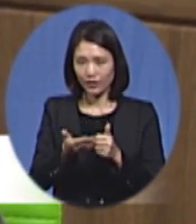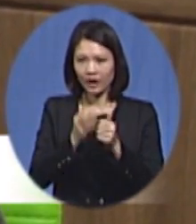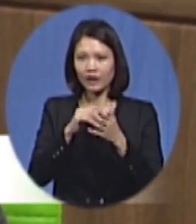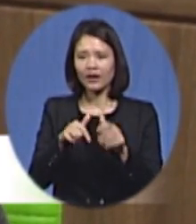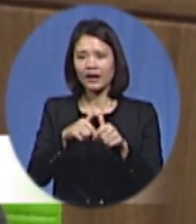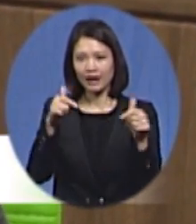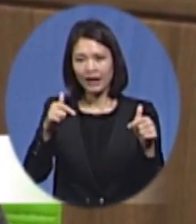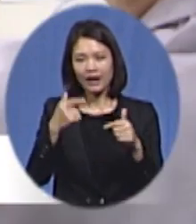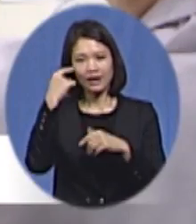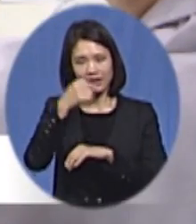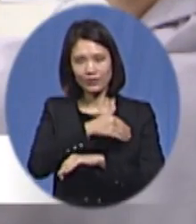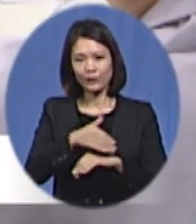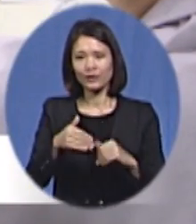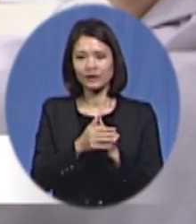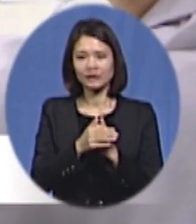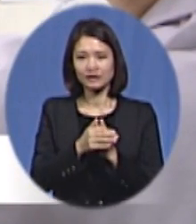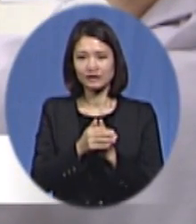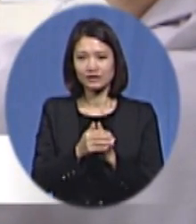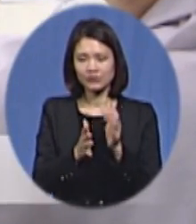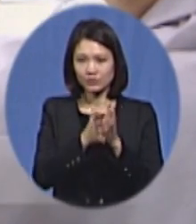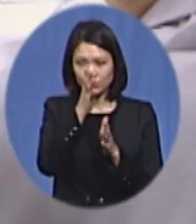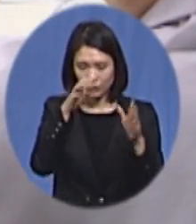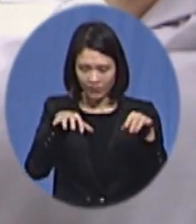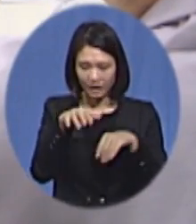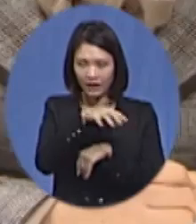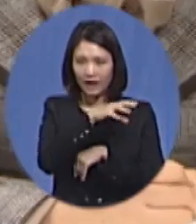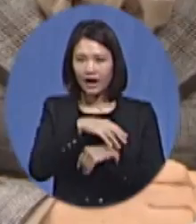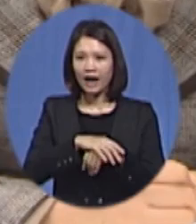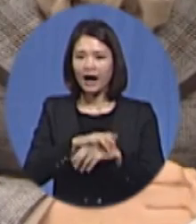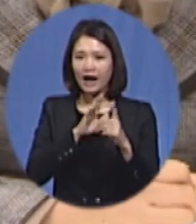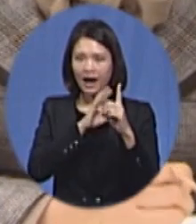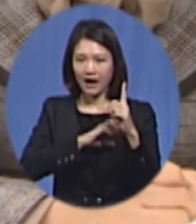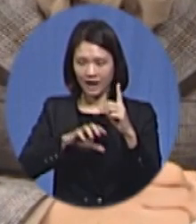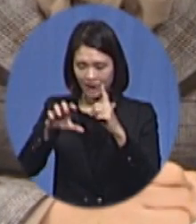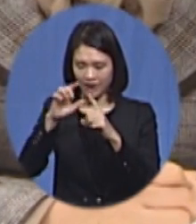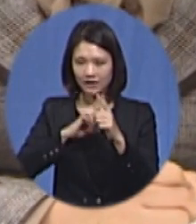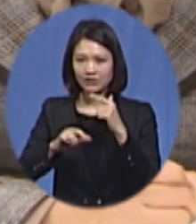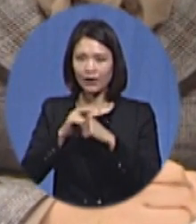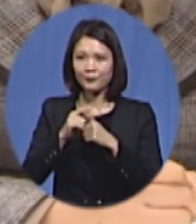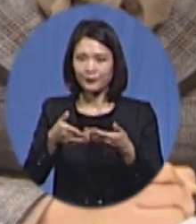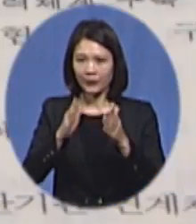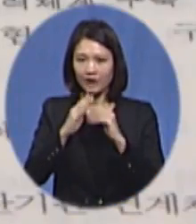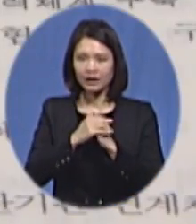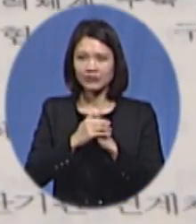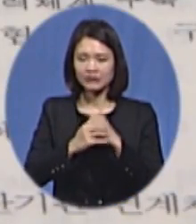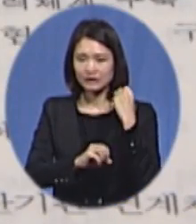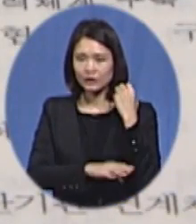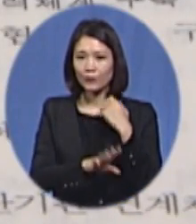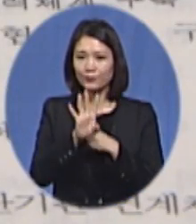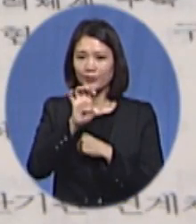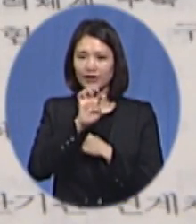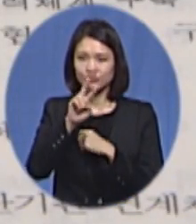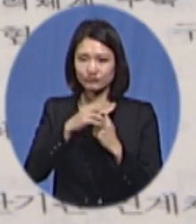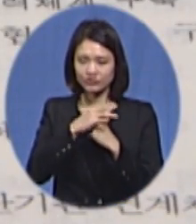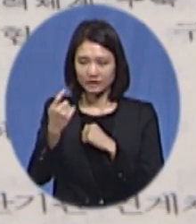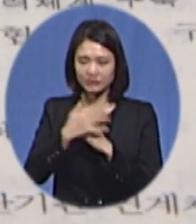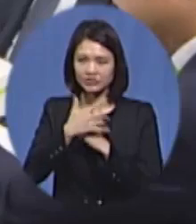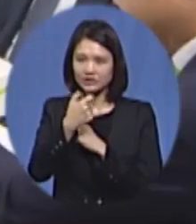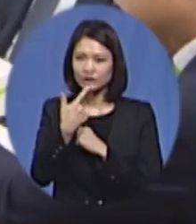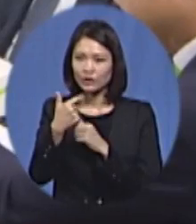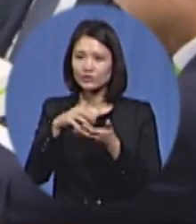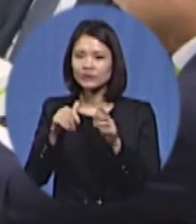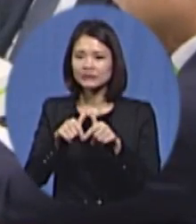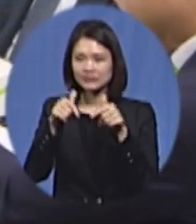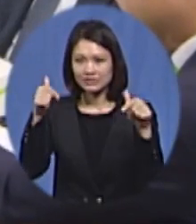노인자살 예방센터를 도내 노인복지관마다 한 개소씩 마련해 기존 42개소에서 56개소로 늘릴